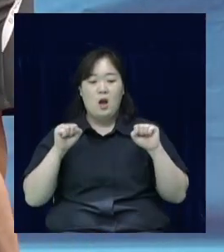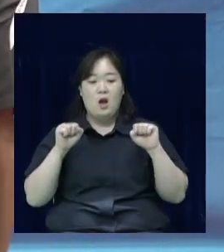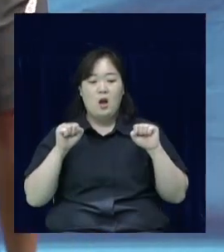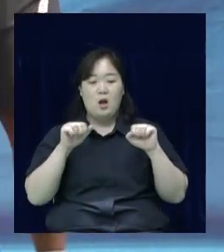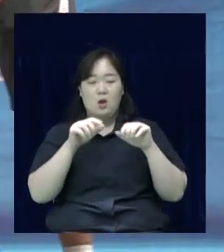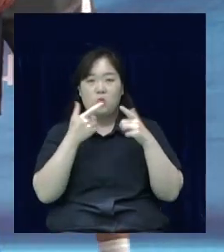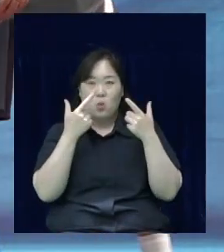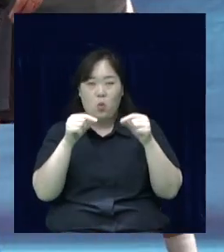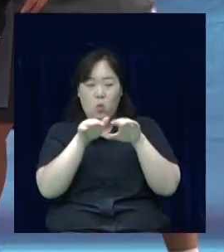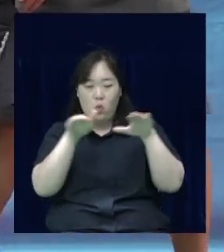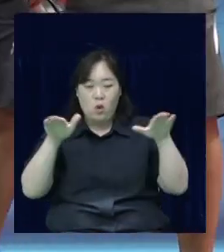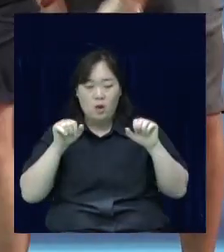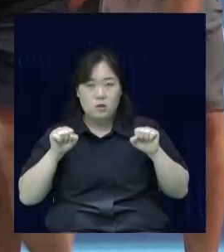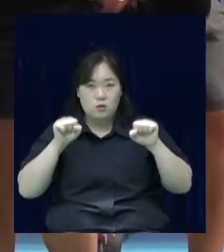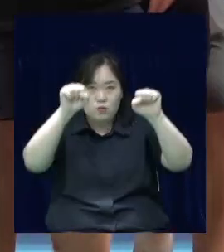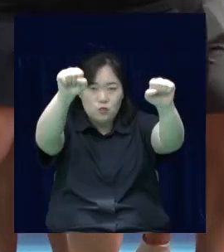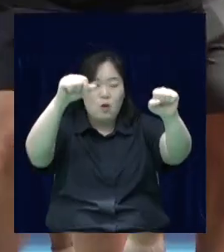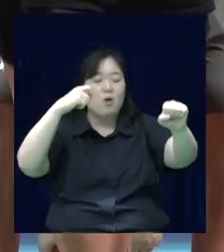것으로 봐집니다. 네.